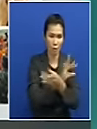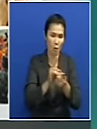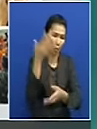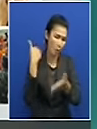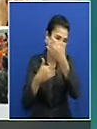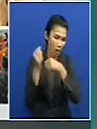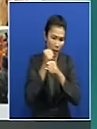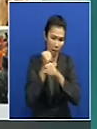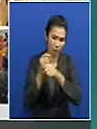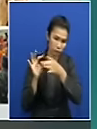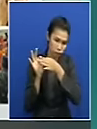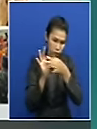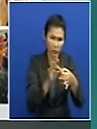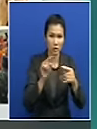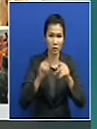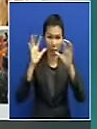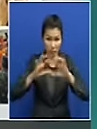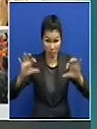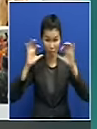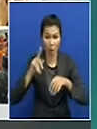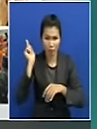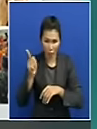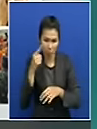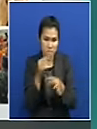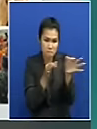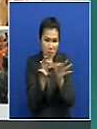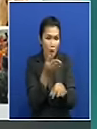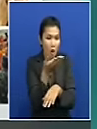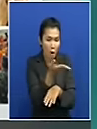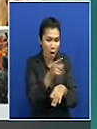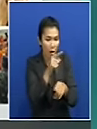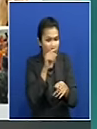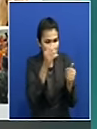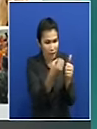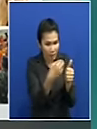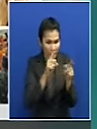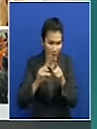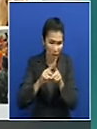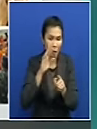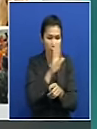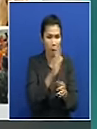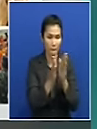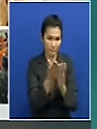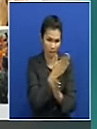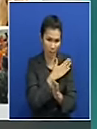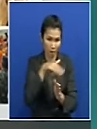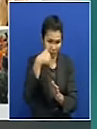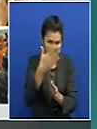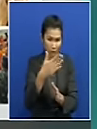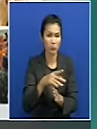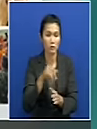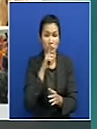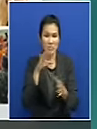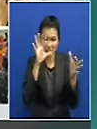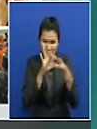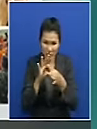ที่เคยทำกันมาคือทางรัฐบาลจะต้องปรึกษาและขอความเห็นชอบจากมหาเถรสมาคมก่อนกรณีที่เป็นเ